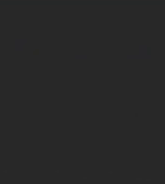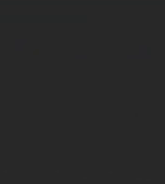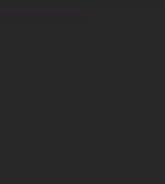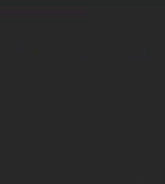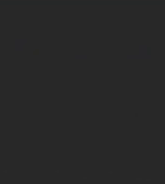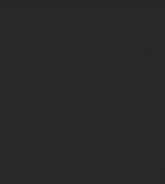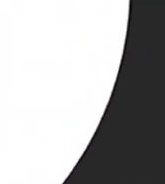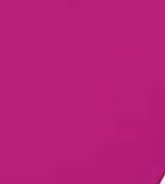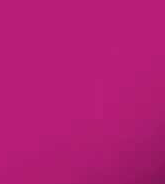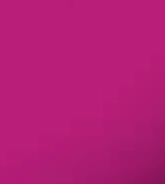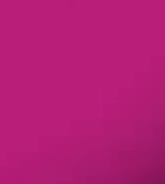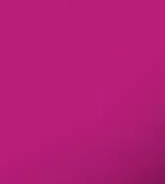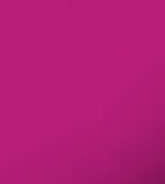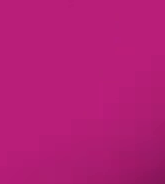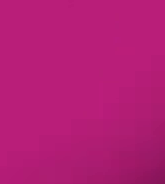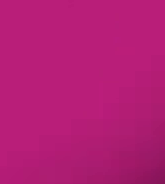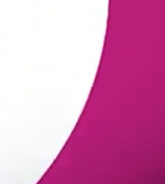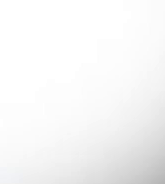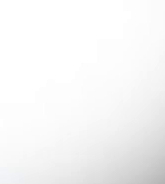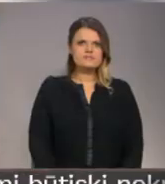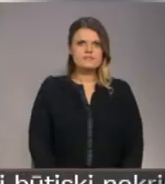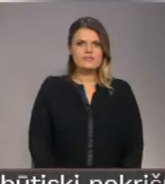Re! Viss ēters ir te!